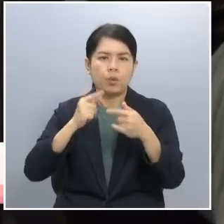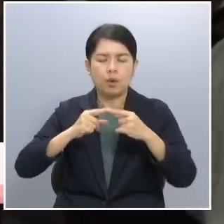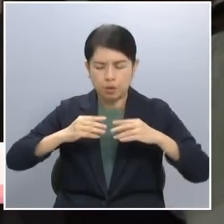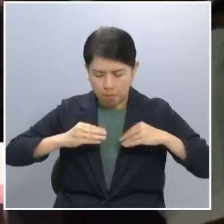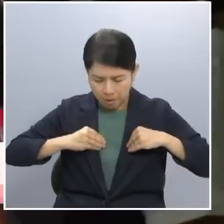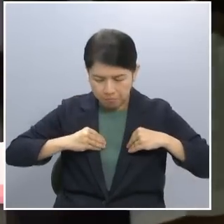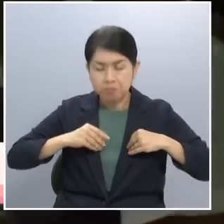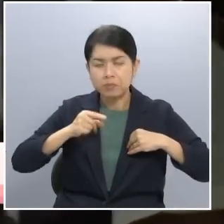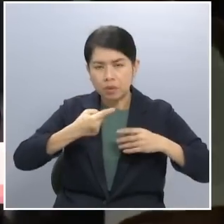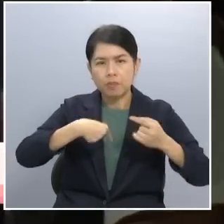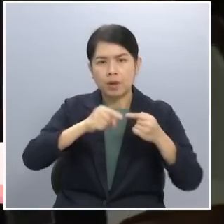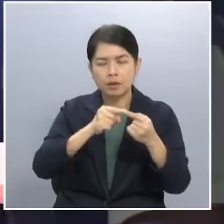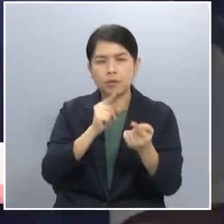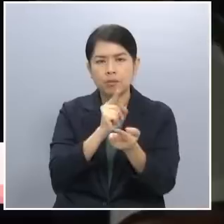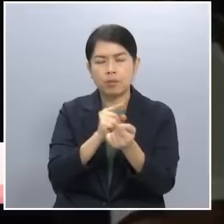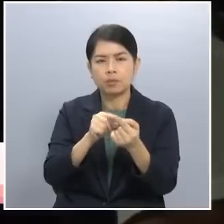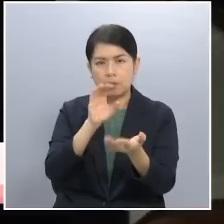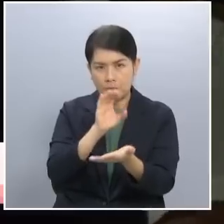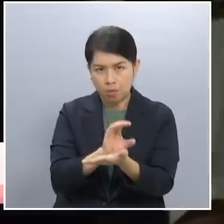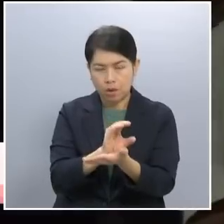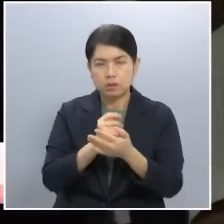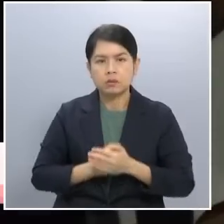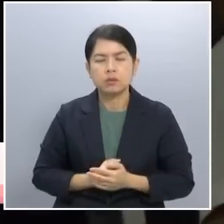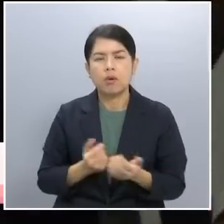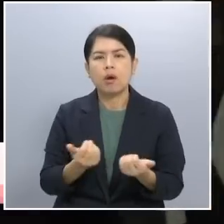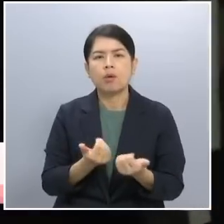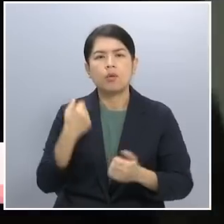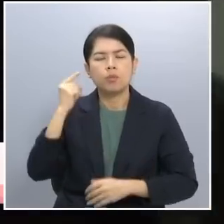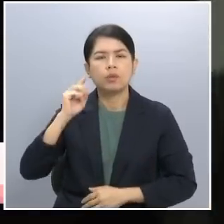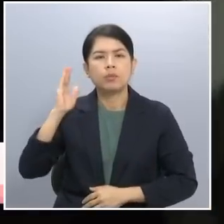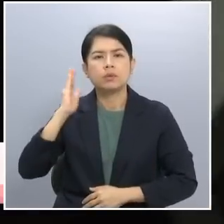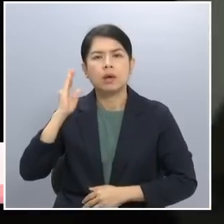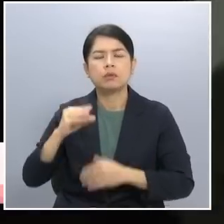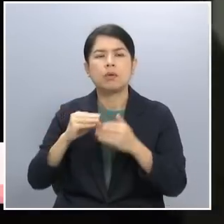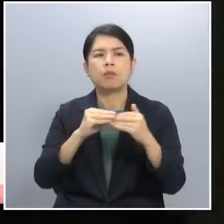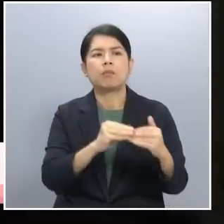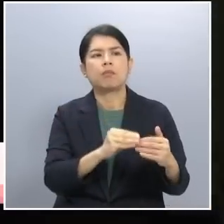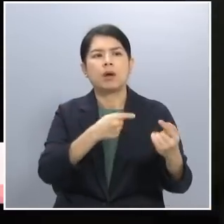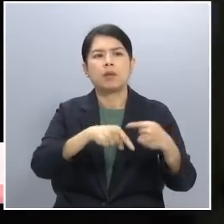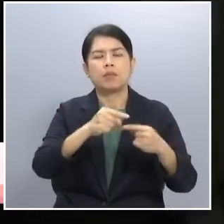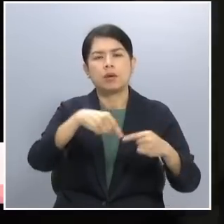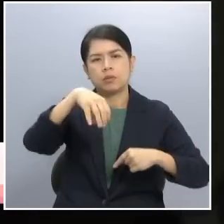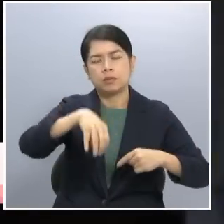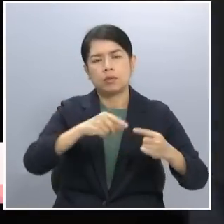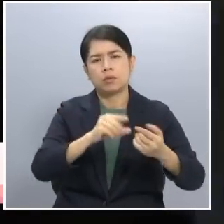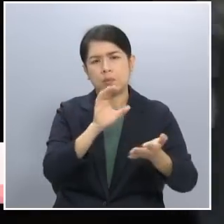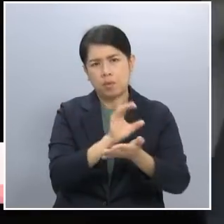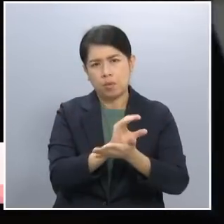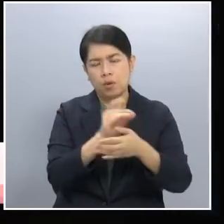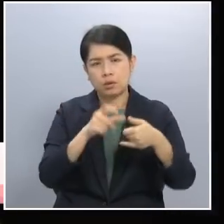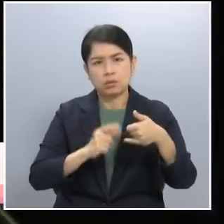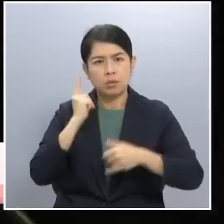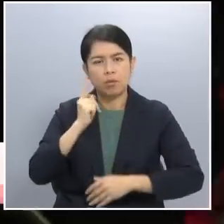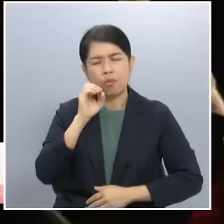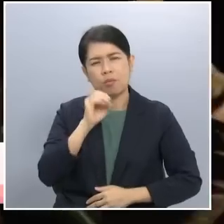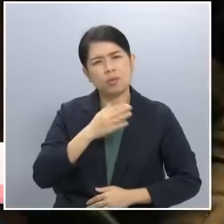แล้วก็ลูกชายเนี่ยเข้าไปพาตัวออกมาแล้วก็ขึ้นรถตำรวจไปนะครับที่สภ.ธัญบุรีครับ นายเดชาบอกค่ะว่าตัวเองไม่ได้รับความเป็นธ